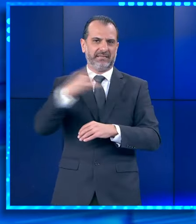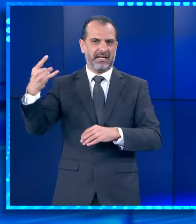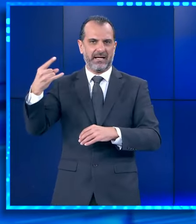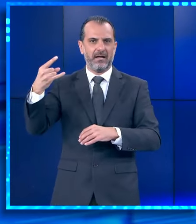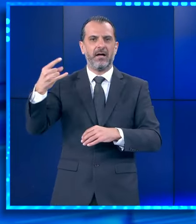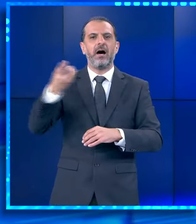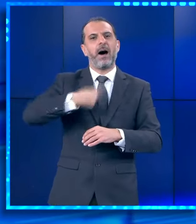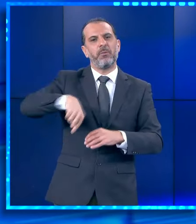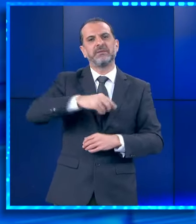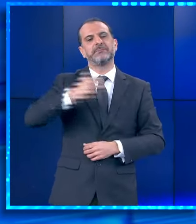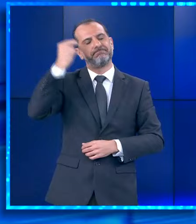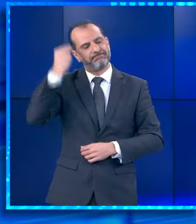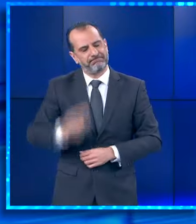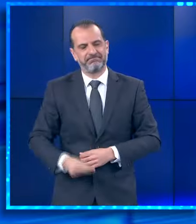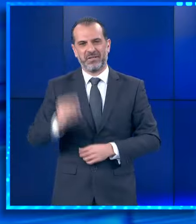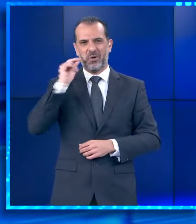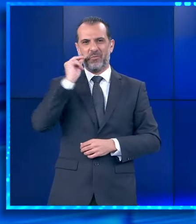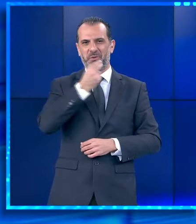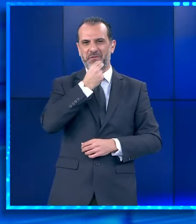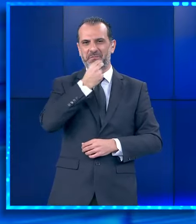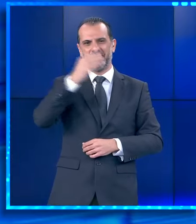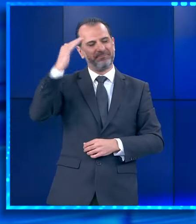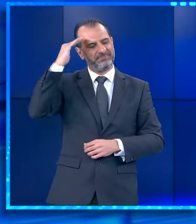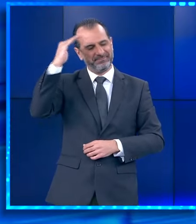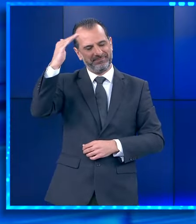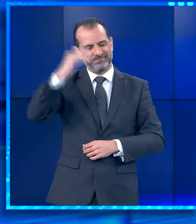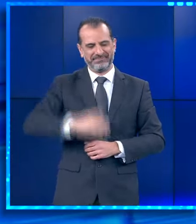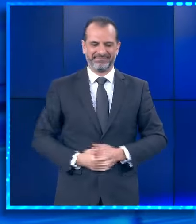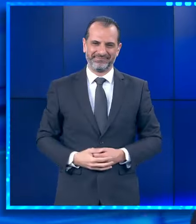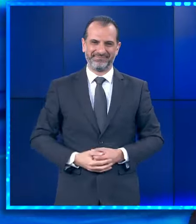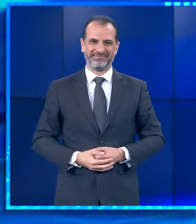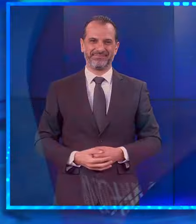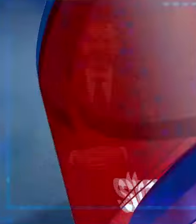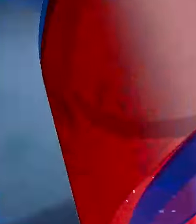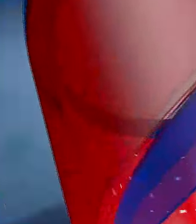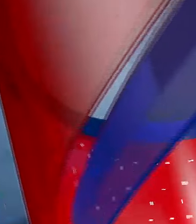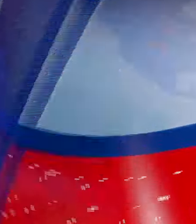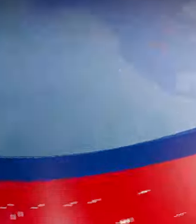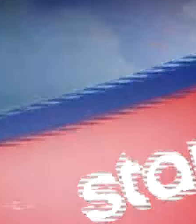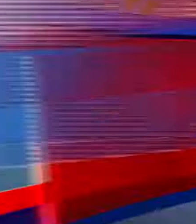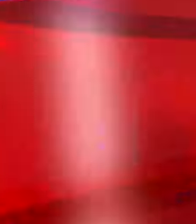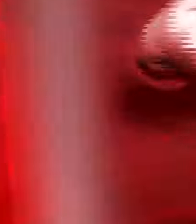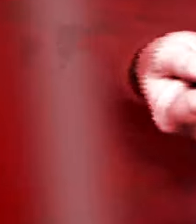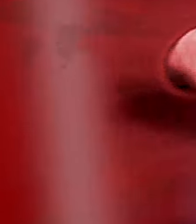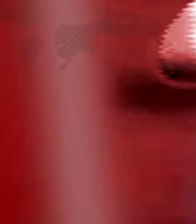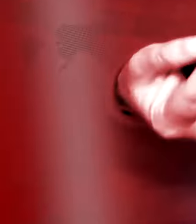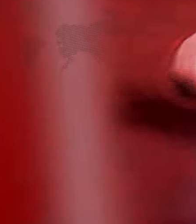Μάρα Ζαχαρέα. Κυρίες και κύριοι, καλό και χαρούμενο απόγευμα να έχετε. Γεια σας.